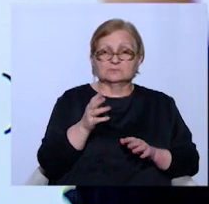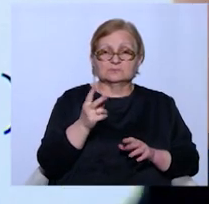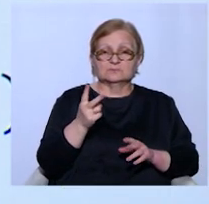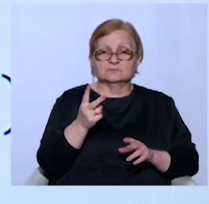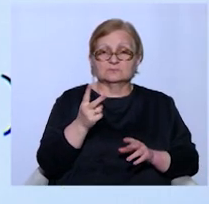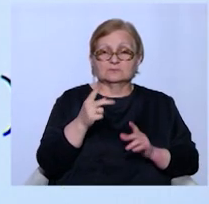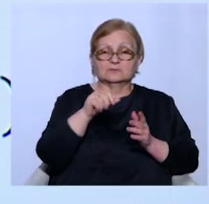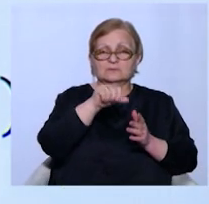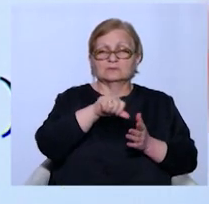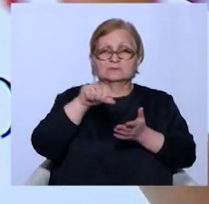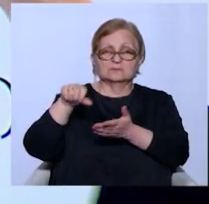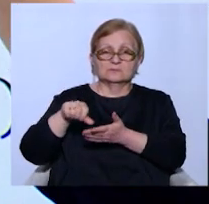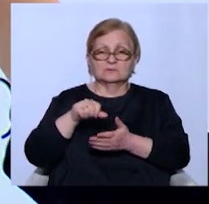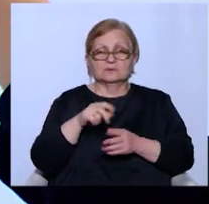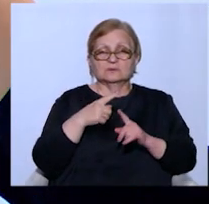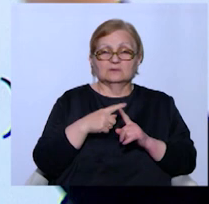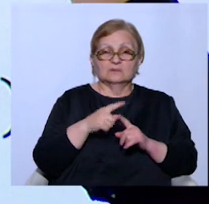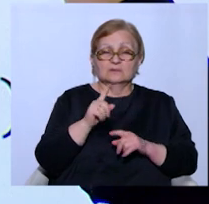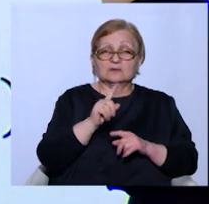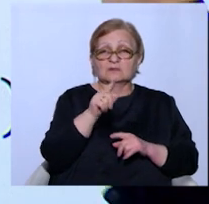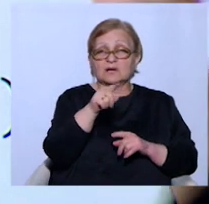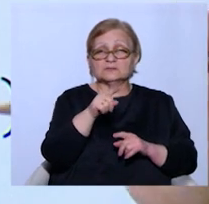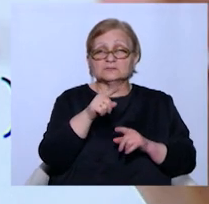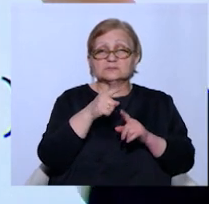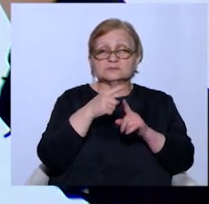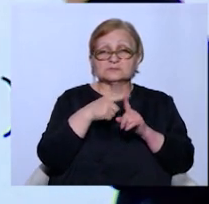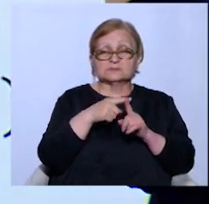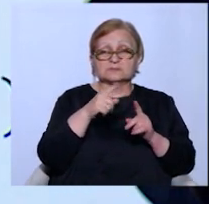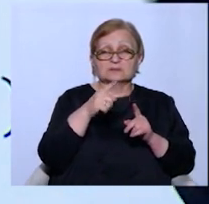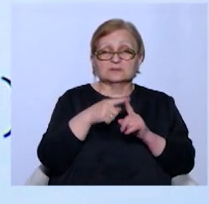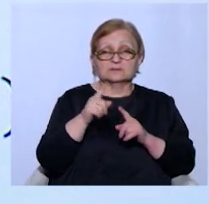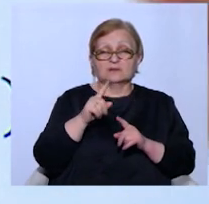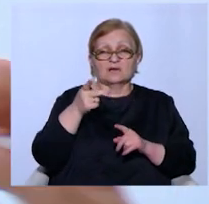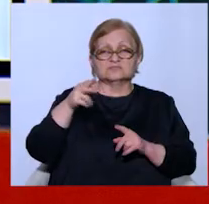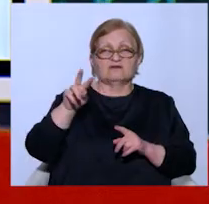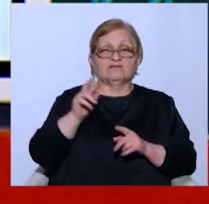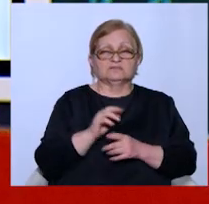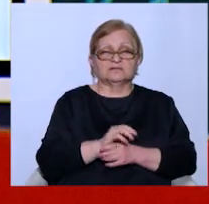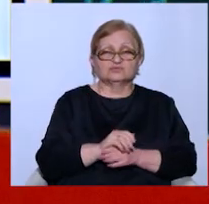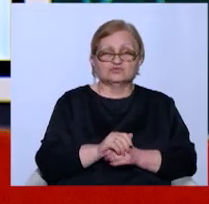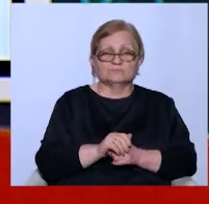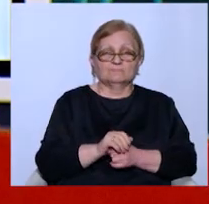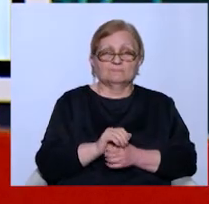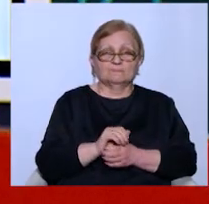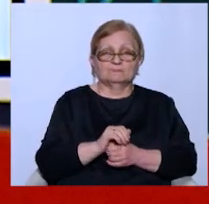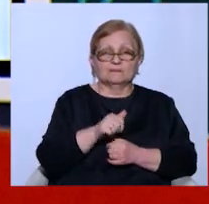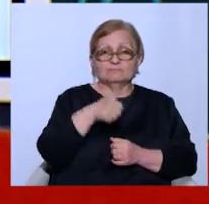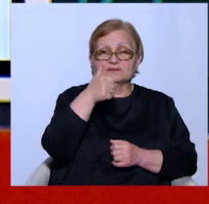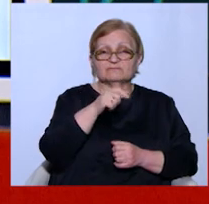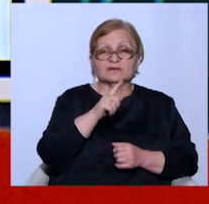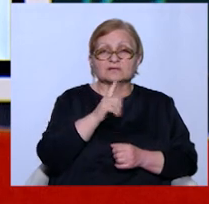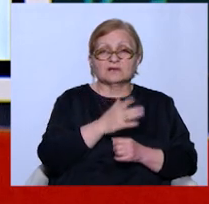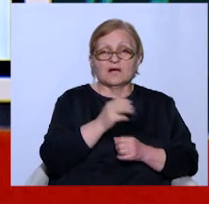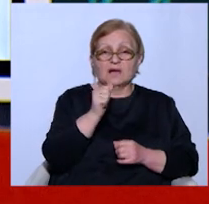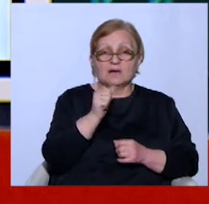ორი წევრის კვადრატი. ანუ აი იქ უნდა იყოს რაღაცის კვადრატი პლუს რაღაცის პლუს რაღაცა კვადრატი. ესე იგი პირველი წევრი რა მაქვს?